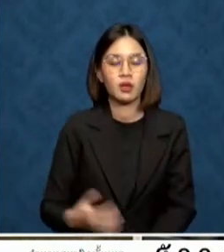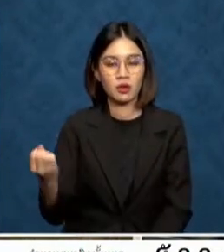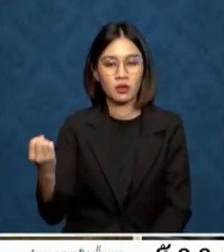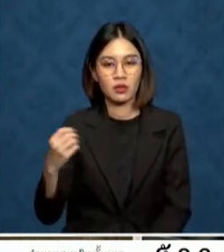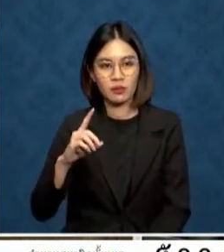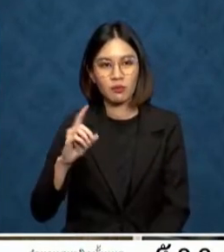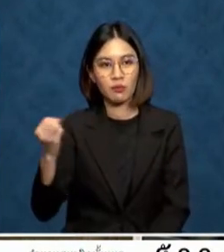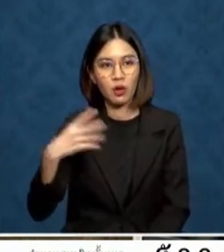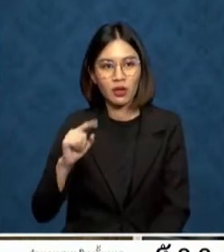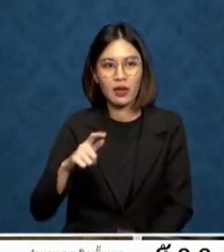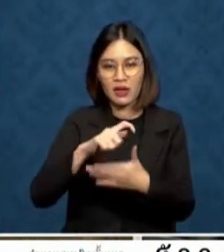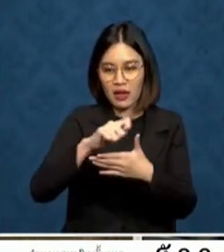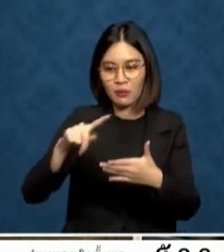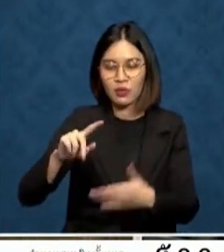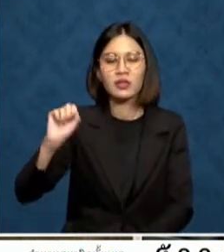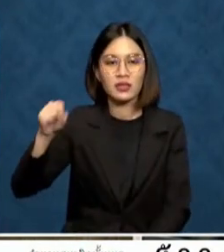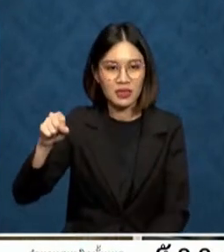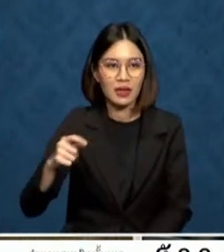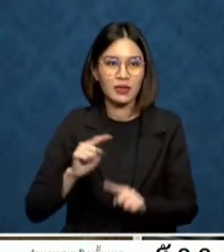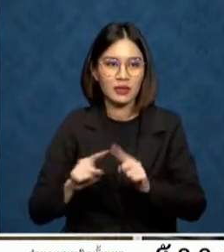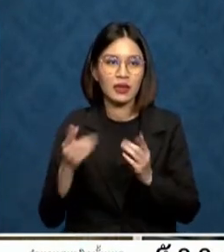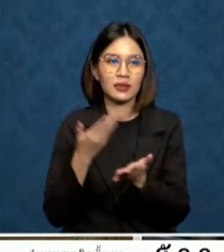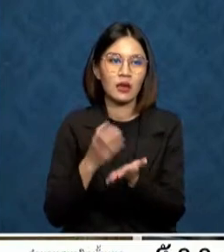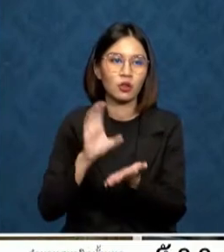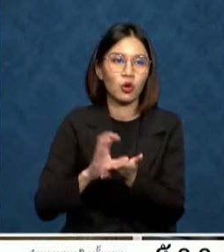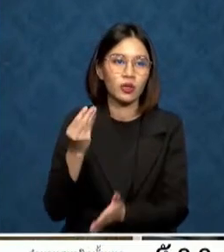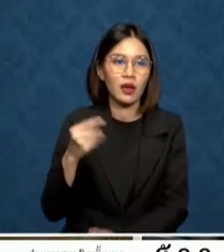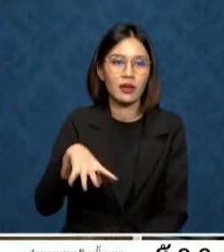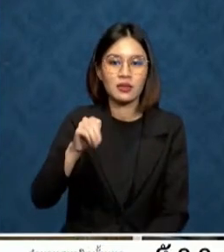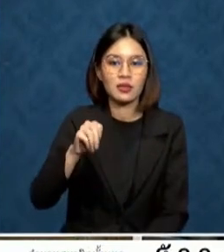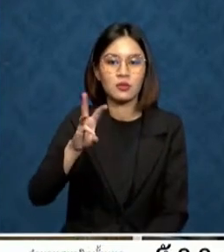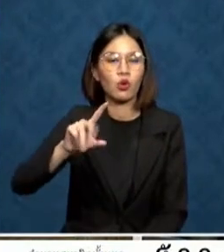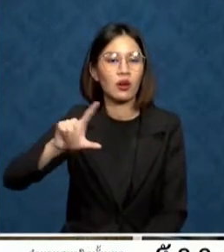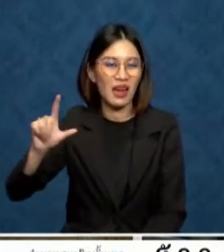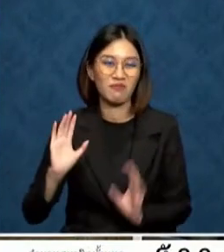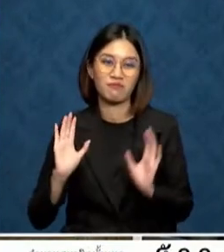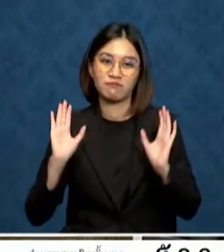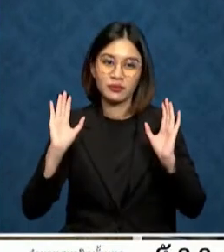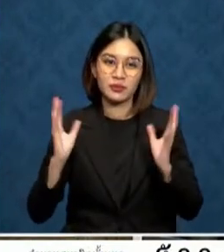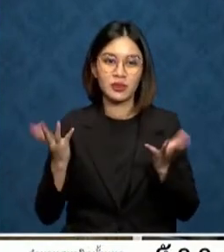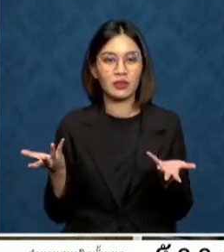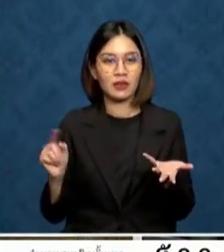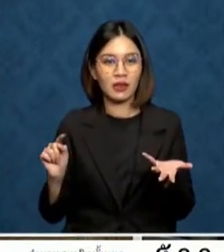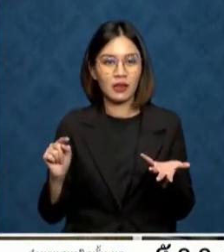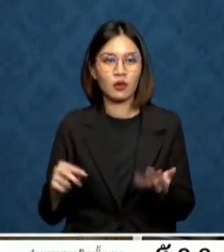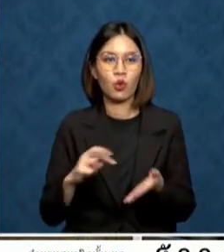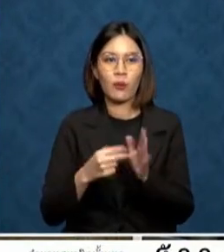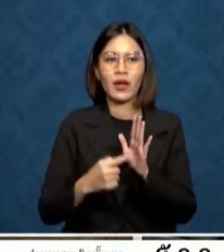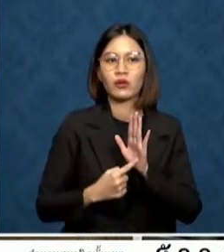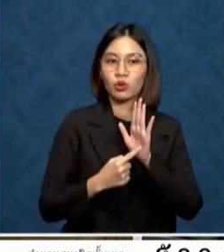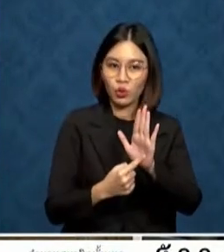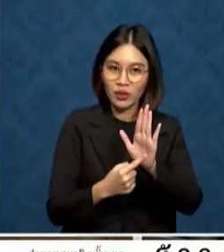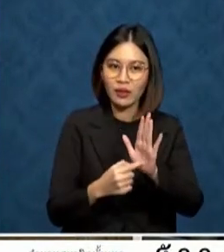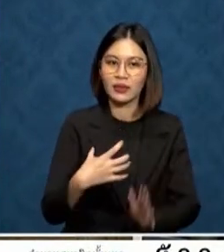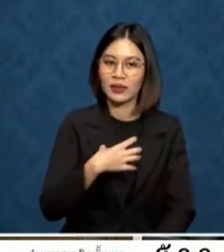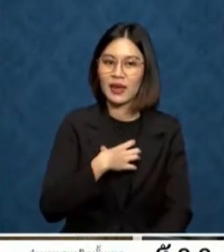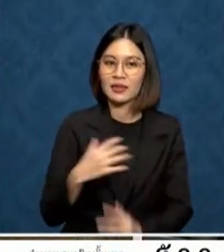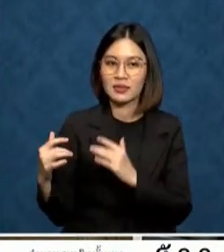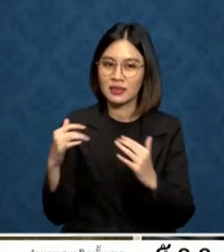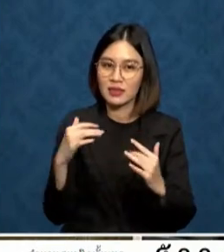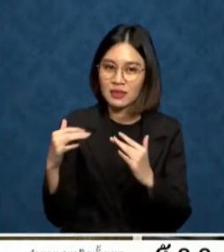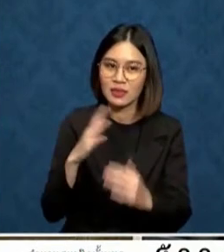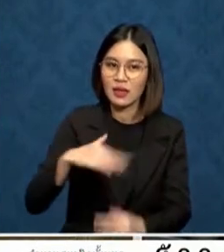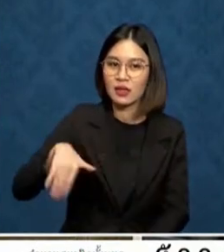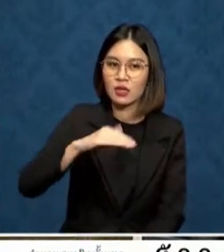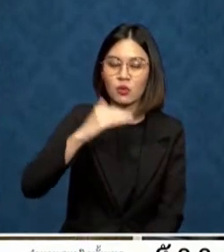เออแอปนี้อยู่ที่เนั่นแหละแต่ใช้งบประมาณเพียงแค่ 46ล้านเองนี่ครับนี่เป็น 2ตัวอย่างที่ผมอยากจะสื่อสารให้